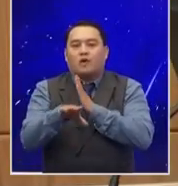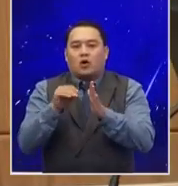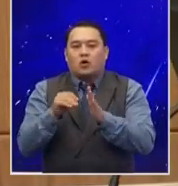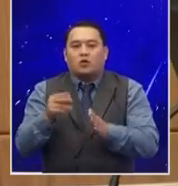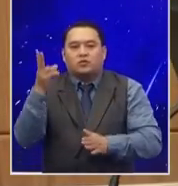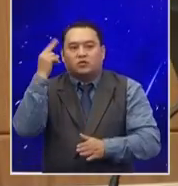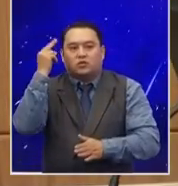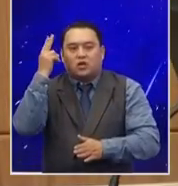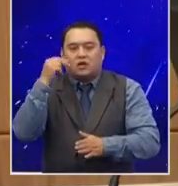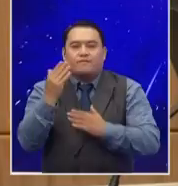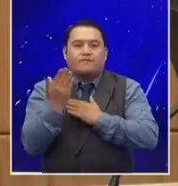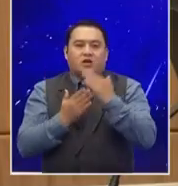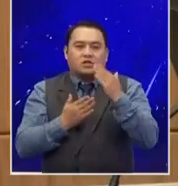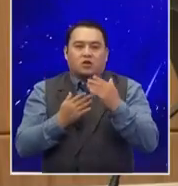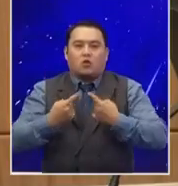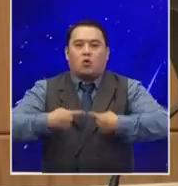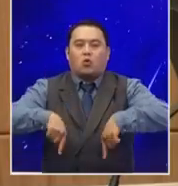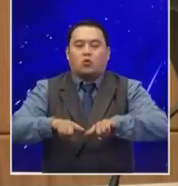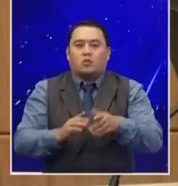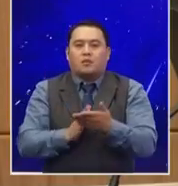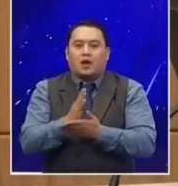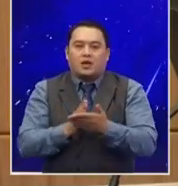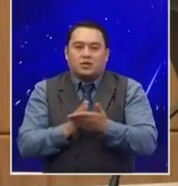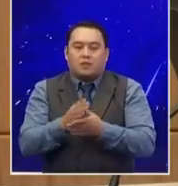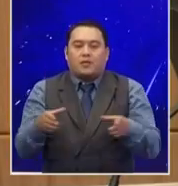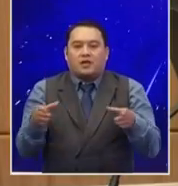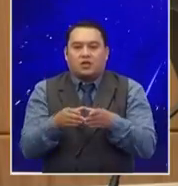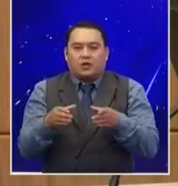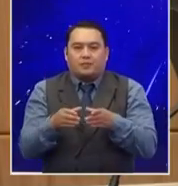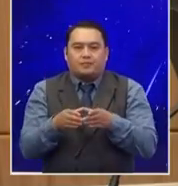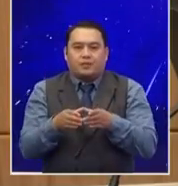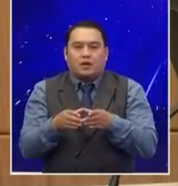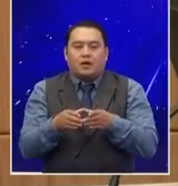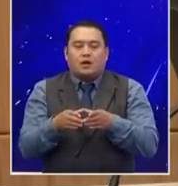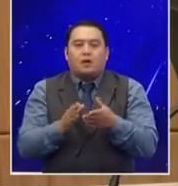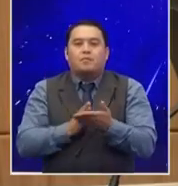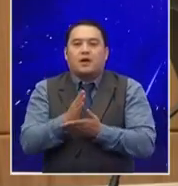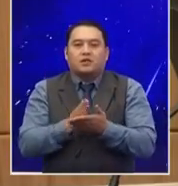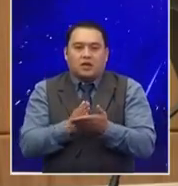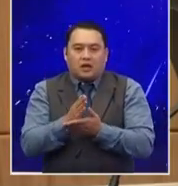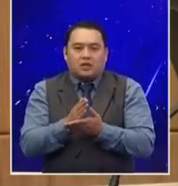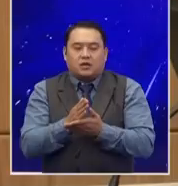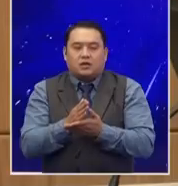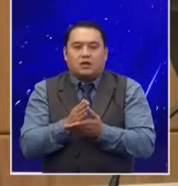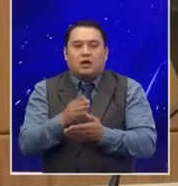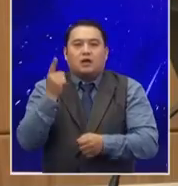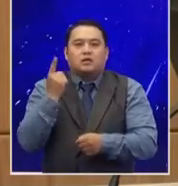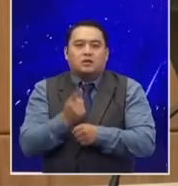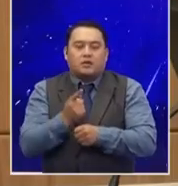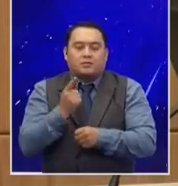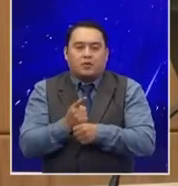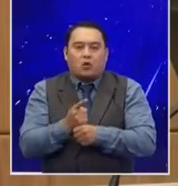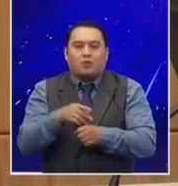числа членов высшего органа политической партии. Политические партии не вправе